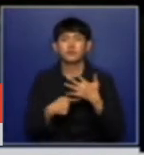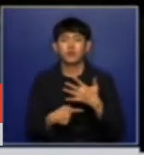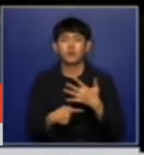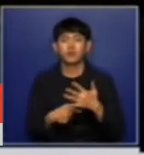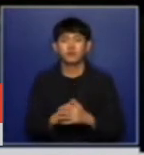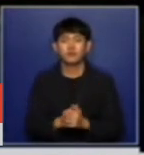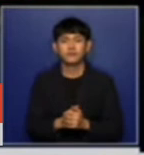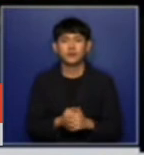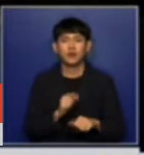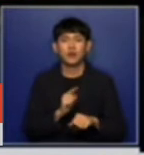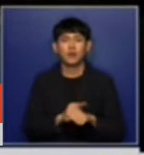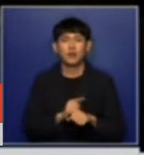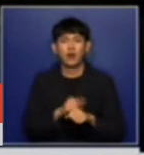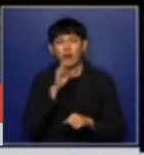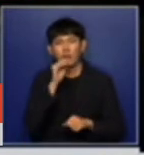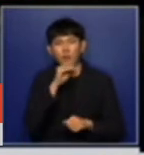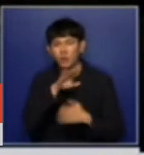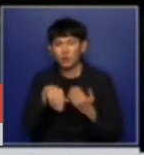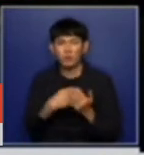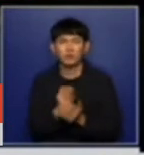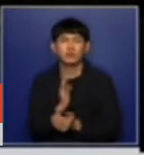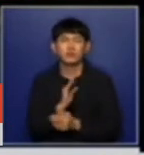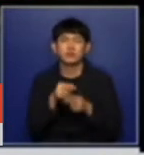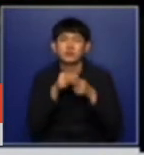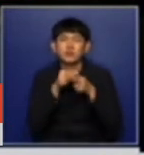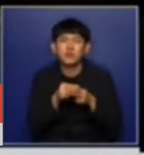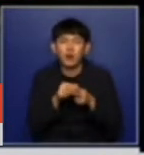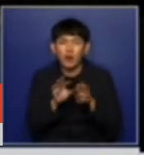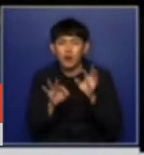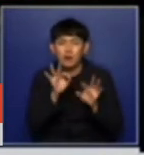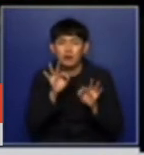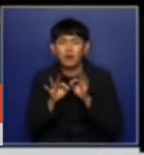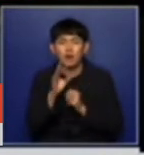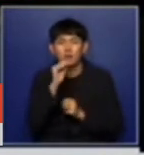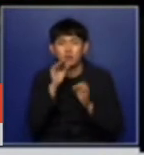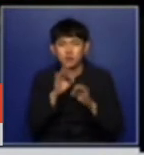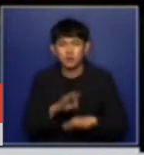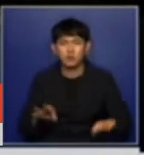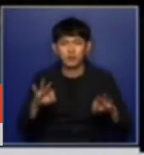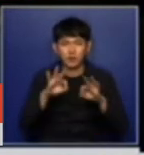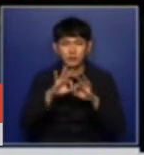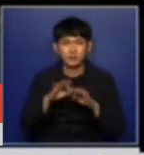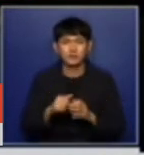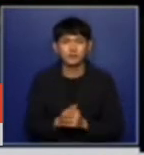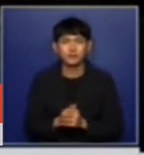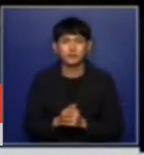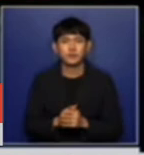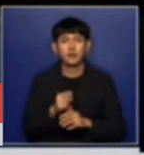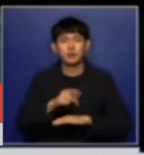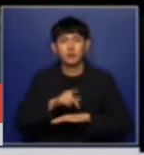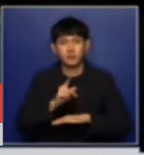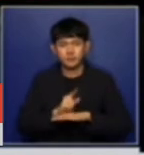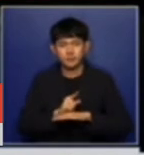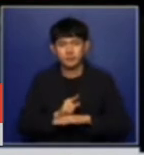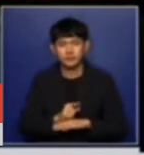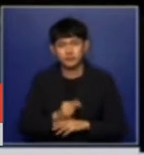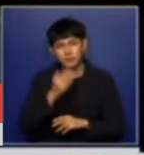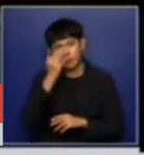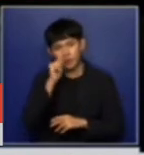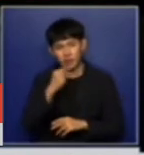ช้เวลาของสภาพูดทั้งหมดครับจะเน้นบางเรื่องนั้นเองครับท่านประธานครับทำไมผมบอกว่